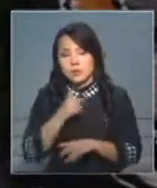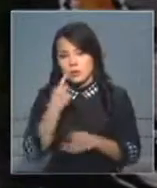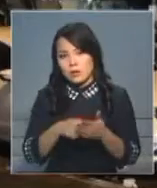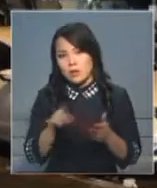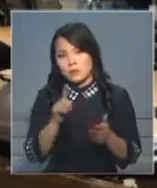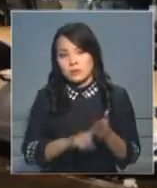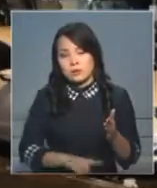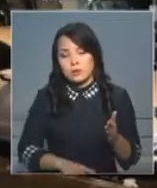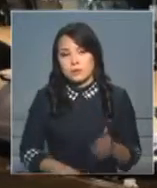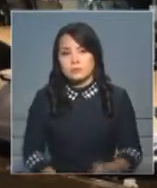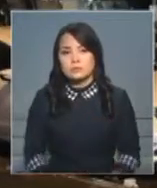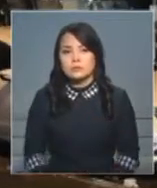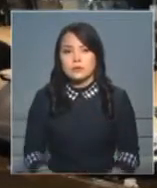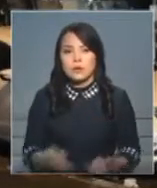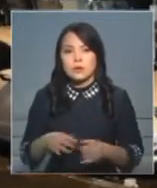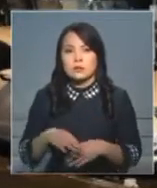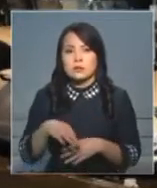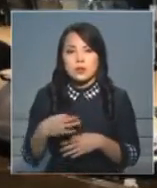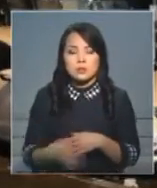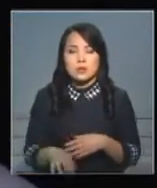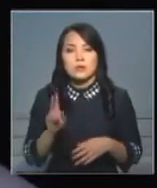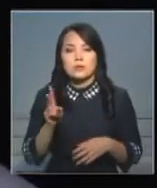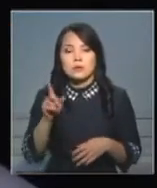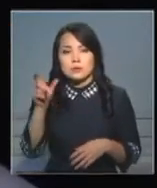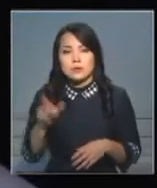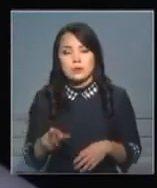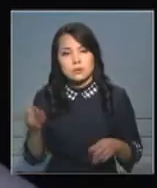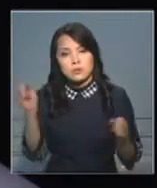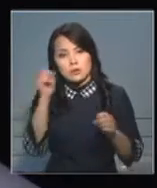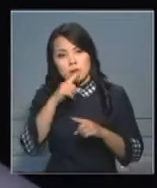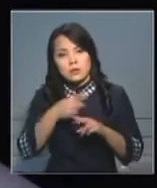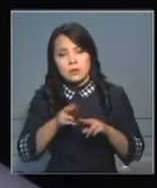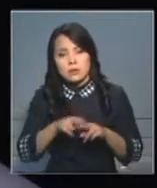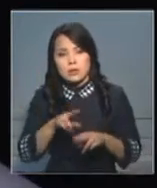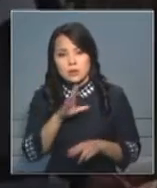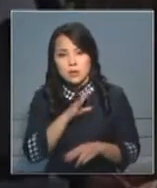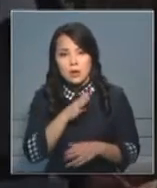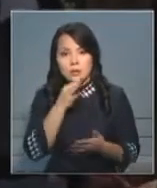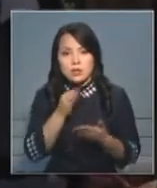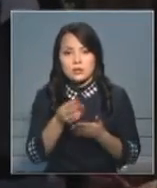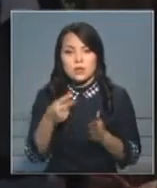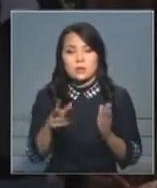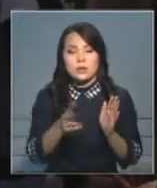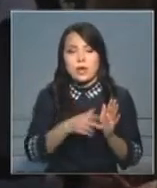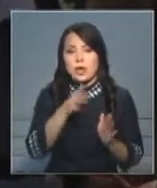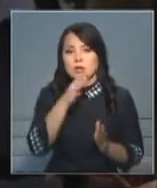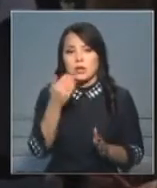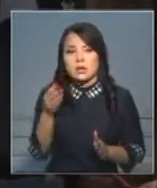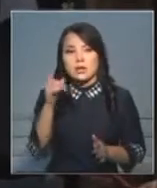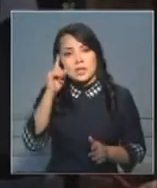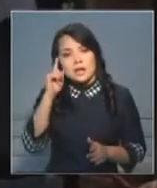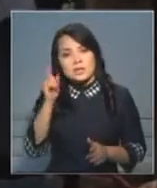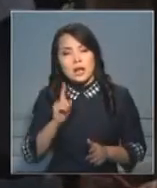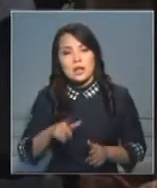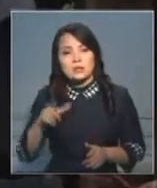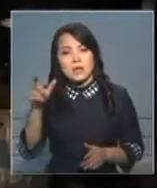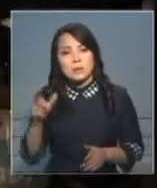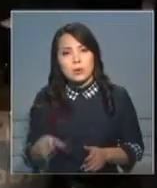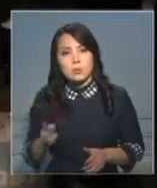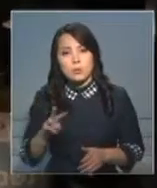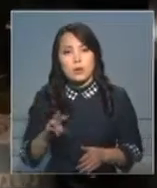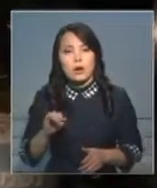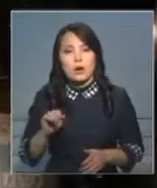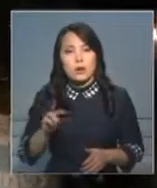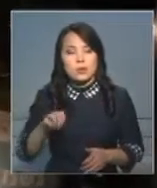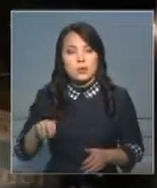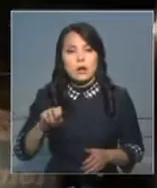сенбей тұрмын. Сойқан салған содырдың кім екені де анықталды. Ол 28 жастағы Израиль азаматы Мухаммед